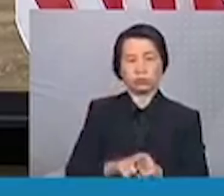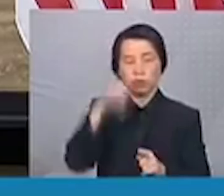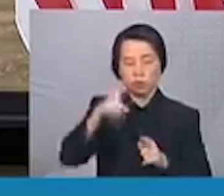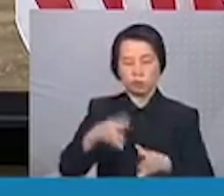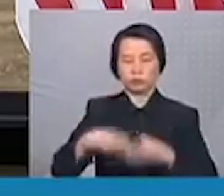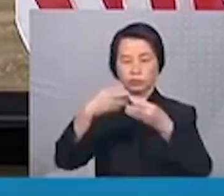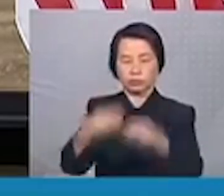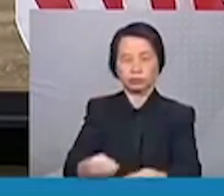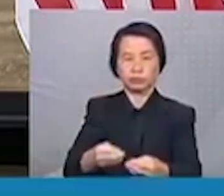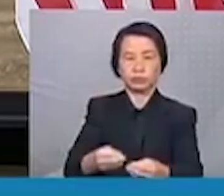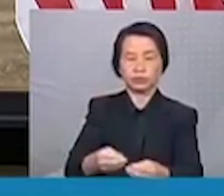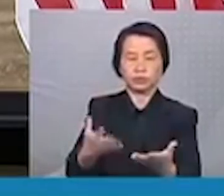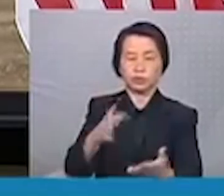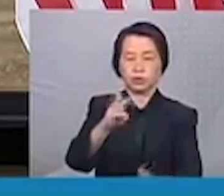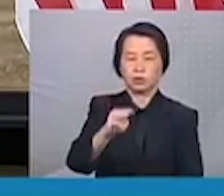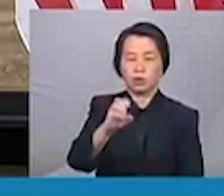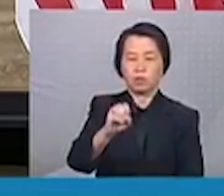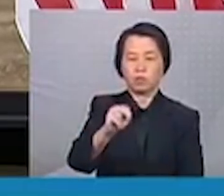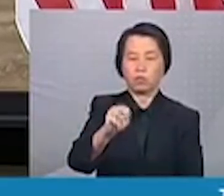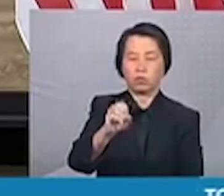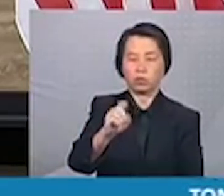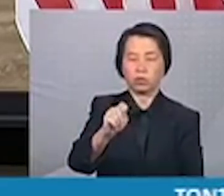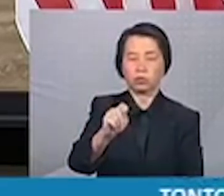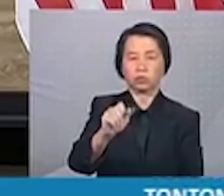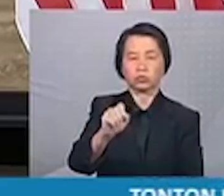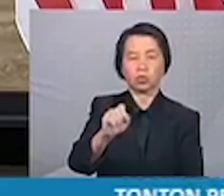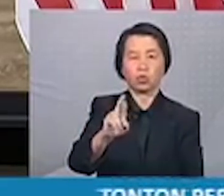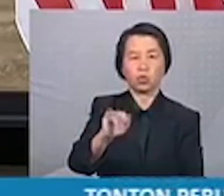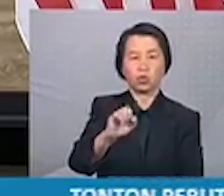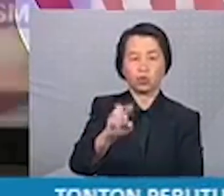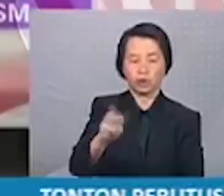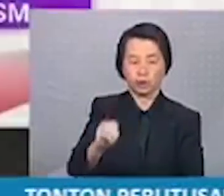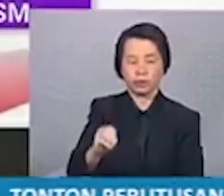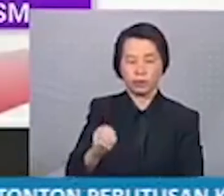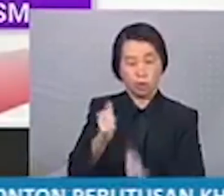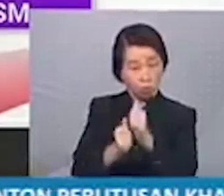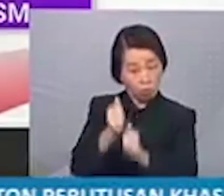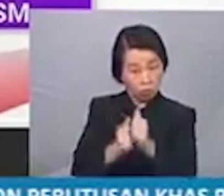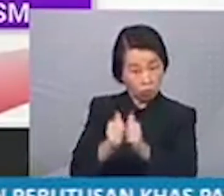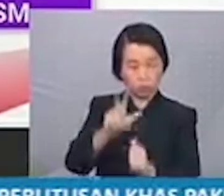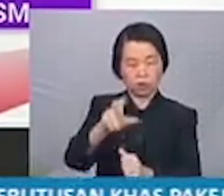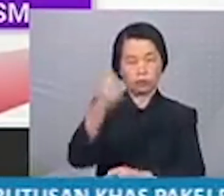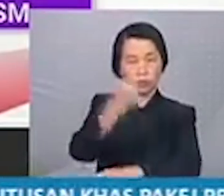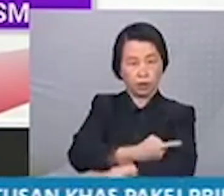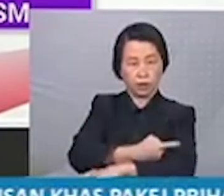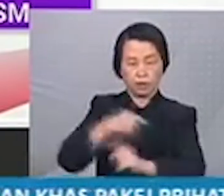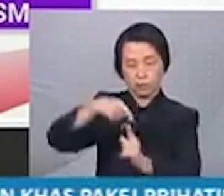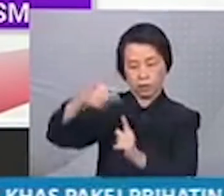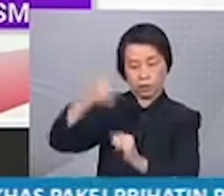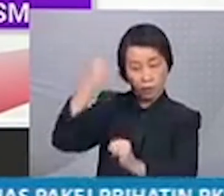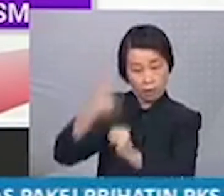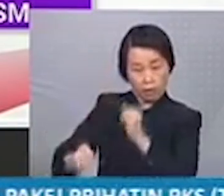memberikan moratorium secara otomatik selama 30 hari kepada tareh terakhir pipi